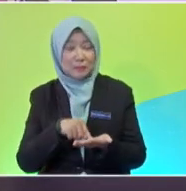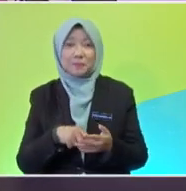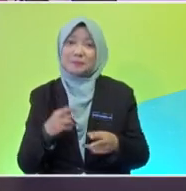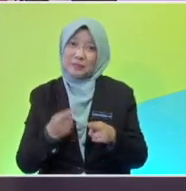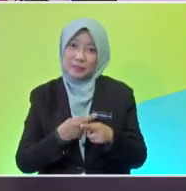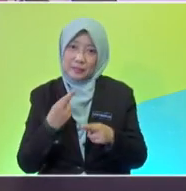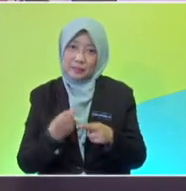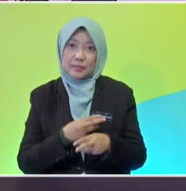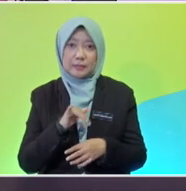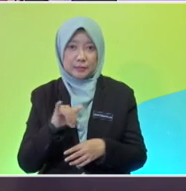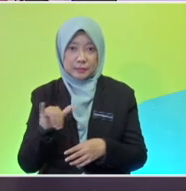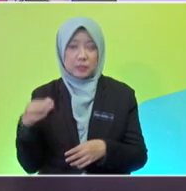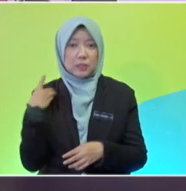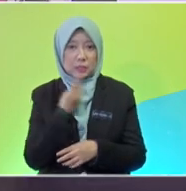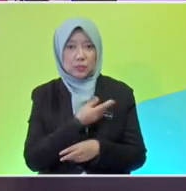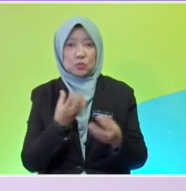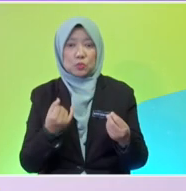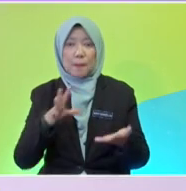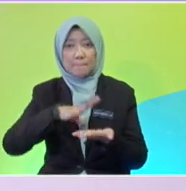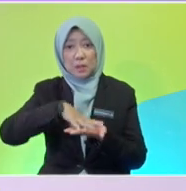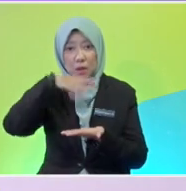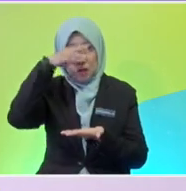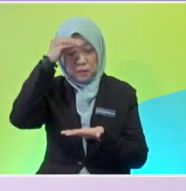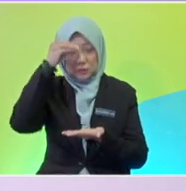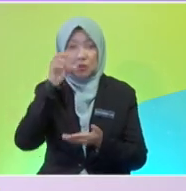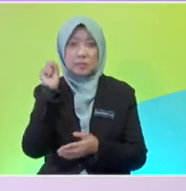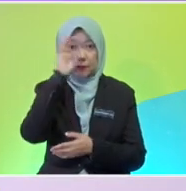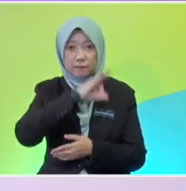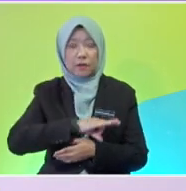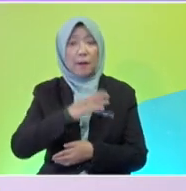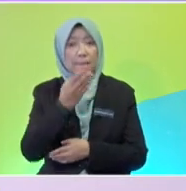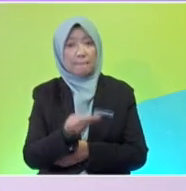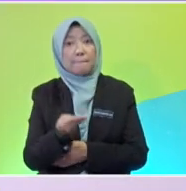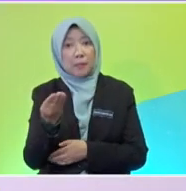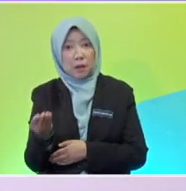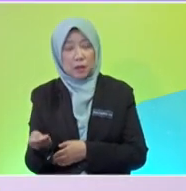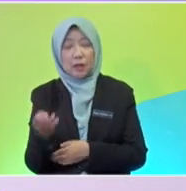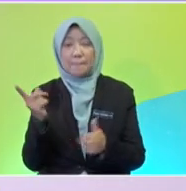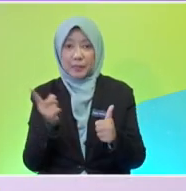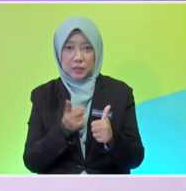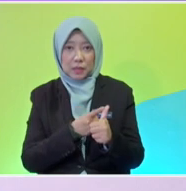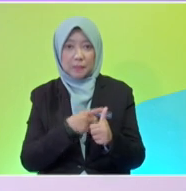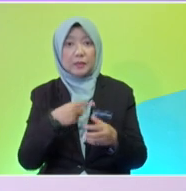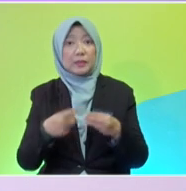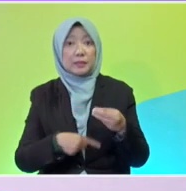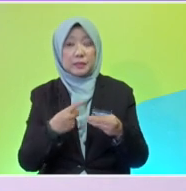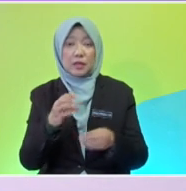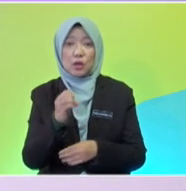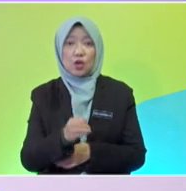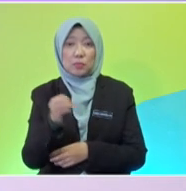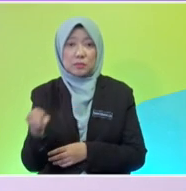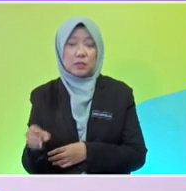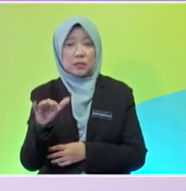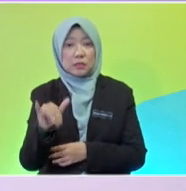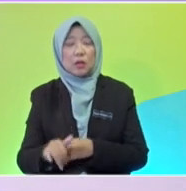kita telah belajar tentang penerakan ke atas sifat bahan Di mana pertama kita belajar tentang objek yang timbul